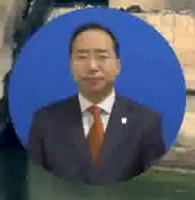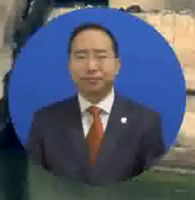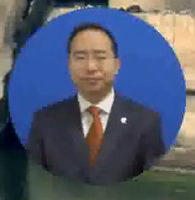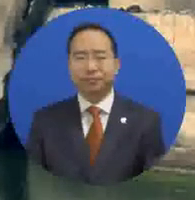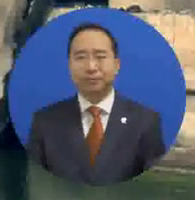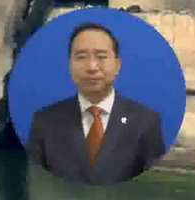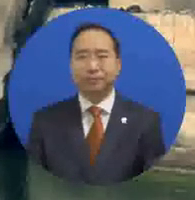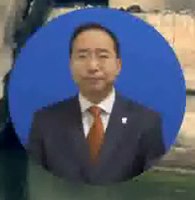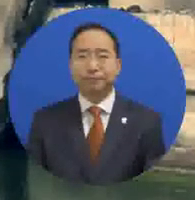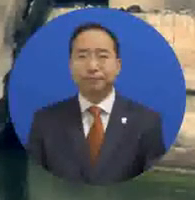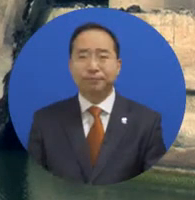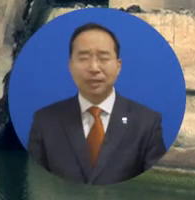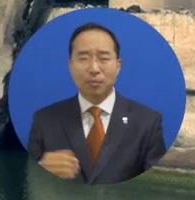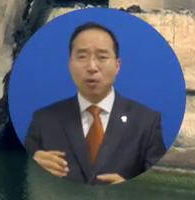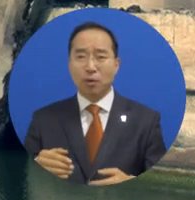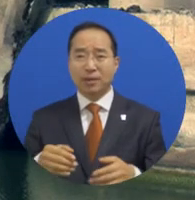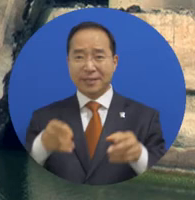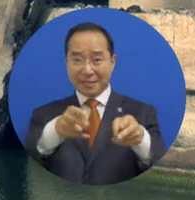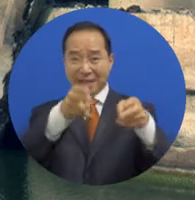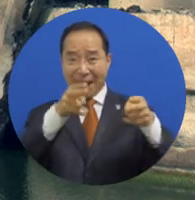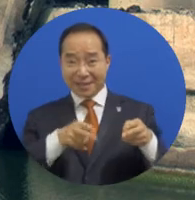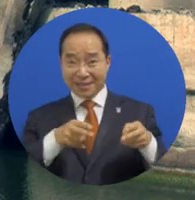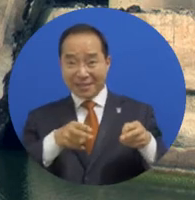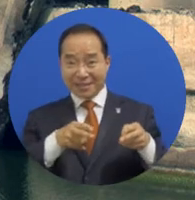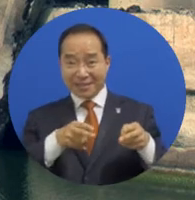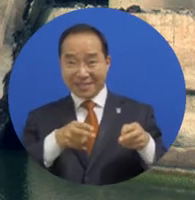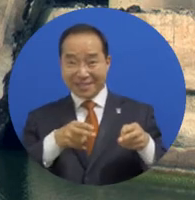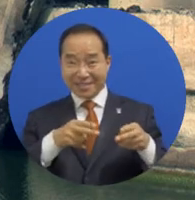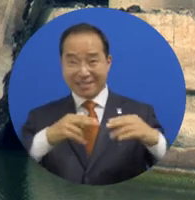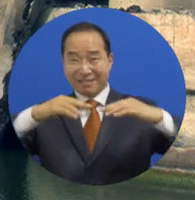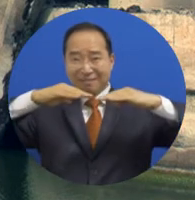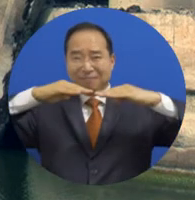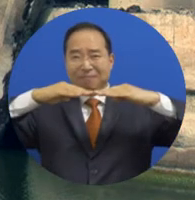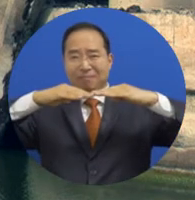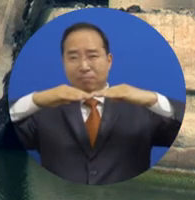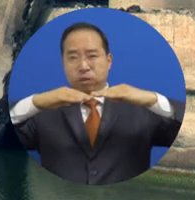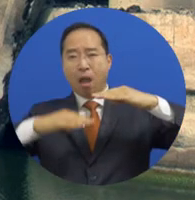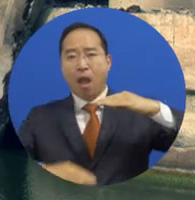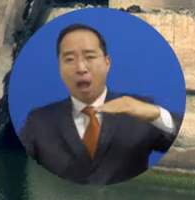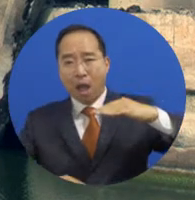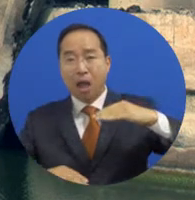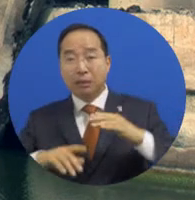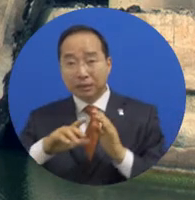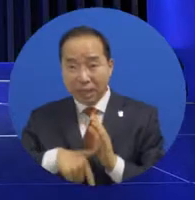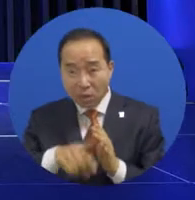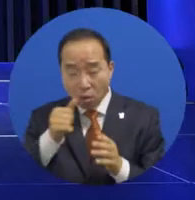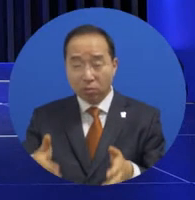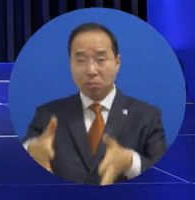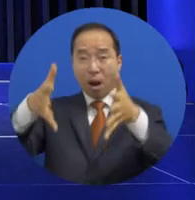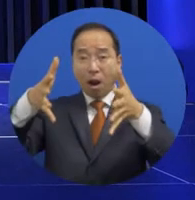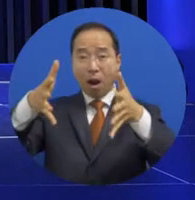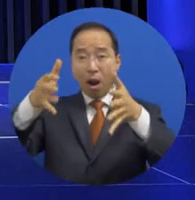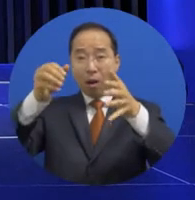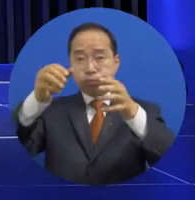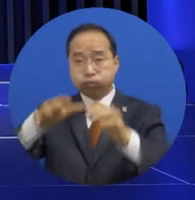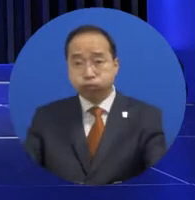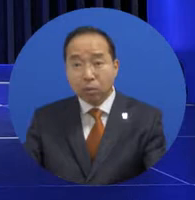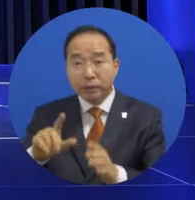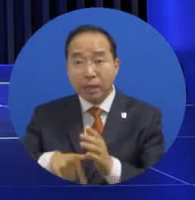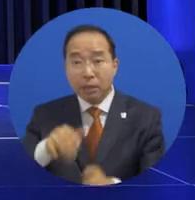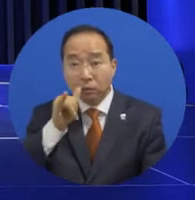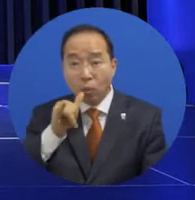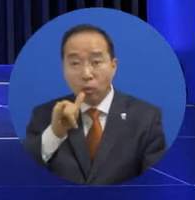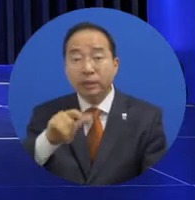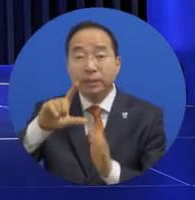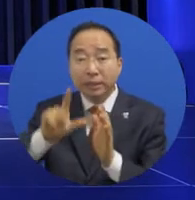나라에서 우리나라도 그랬지만 이렇게 다리가 갑자기 무너지거나 빌딩이 무너지는 사건들이 벌어지잖아요. 그럼 신문에